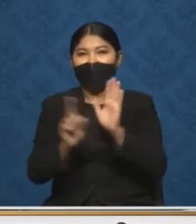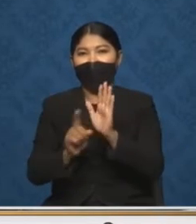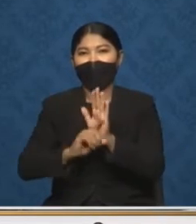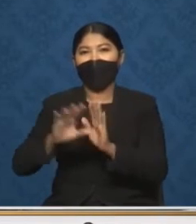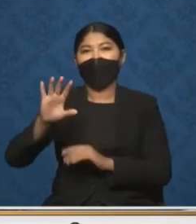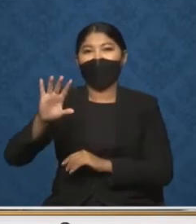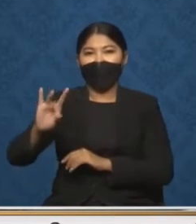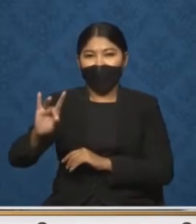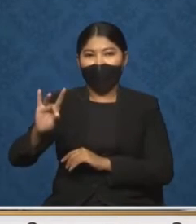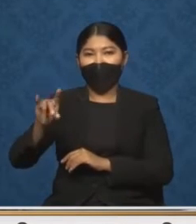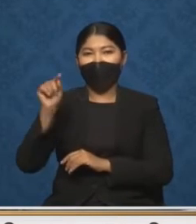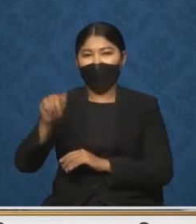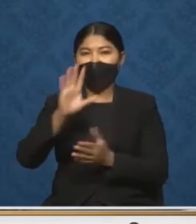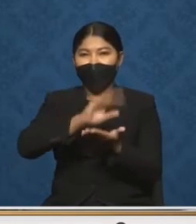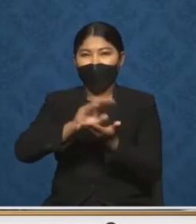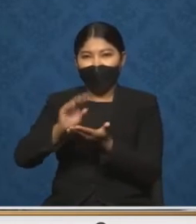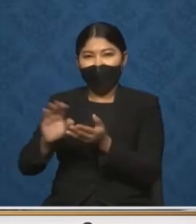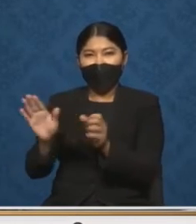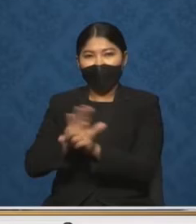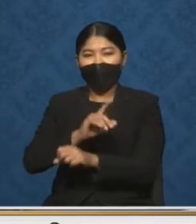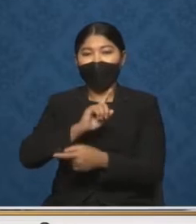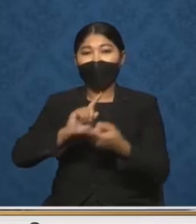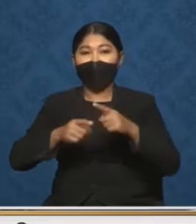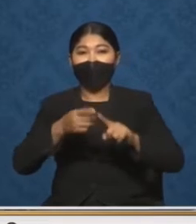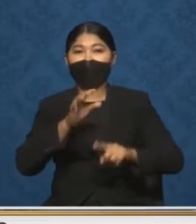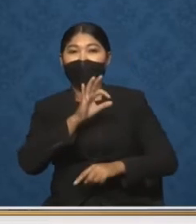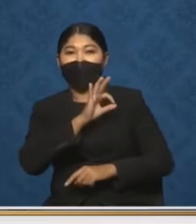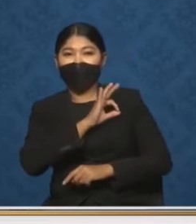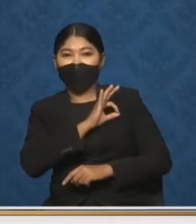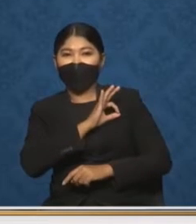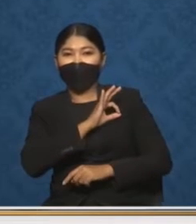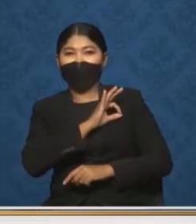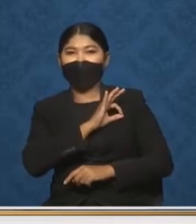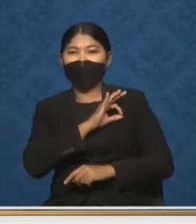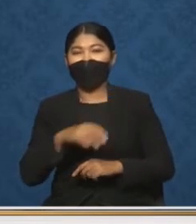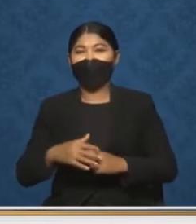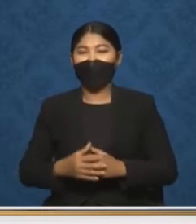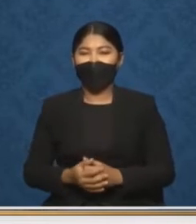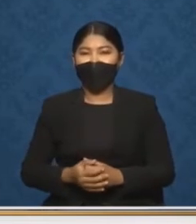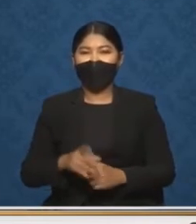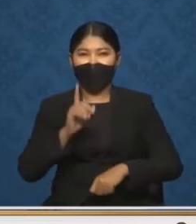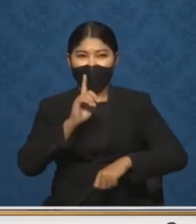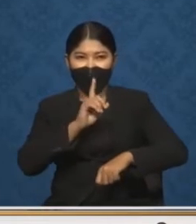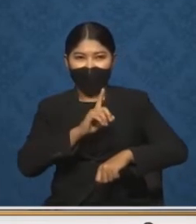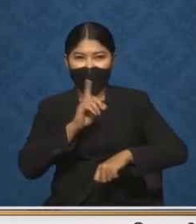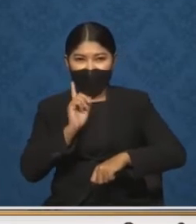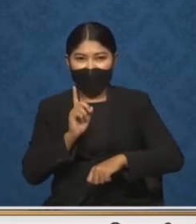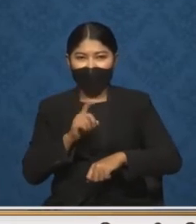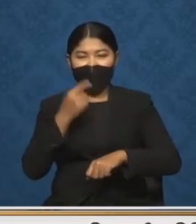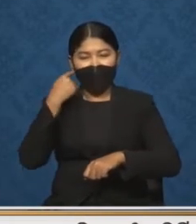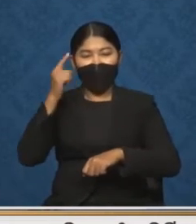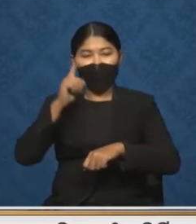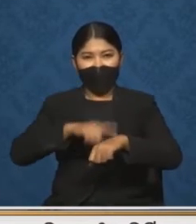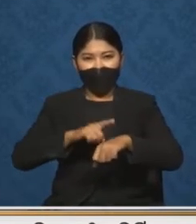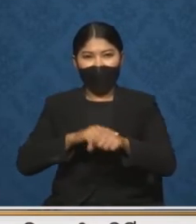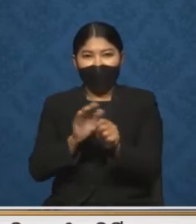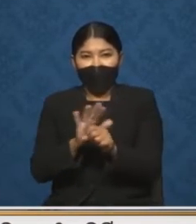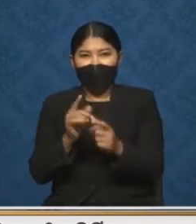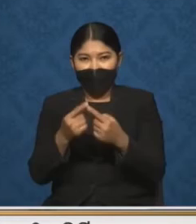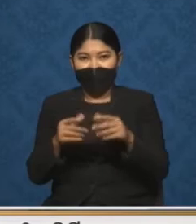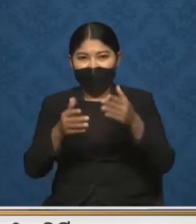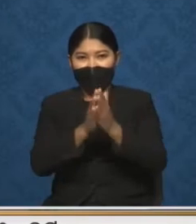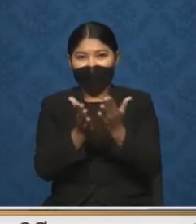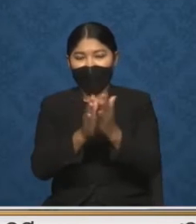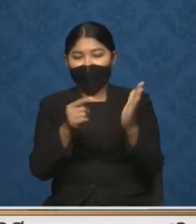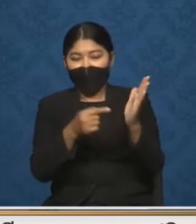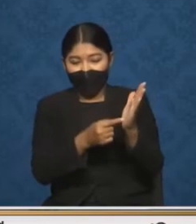่อนข้างจะสมบูลแม้เพอนสมาชิยงบอกว่า อาจะต้กเวลามากวานี้ แต่เท่าทเหนใขณะนี้เล่มนี้สา